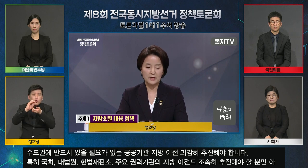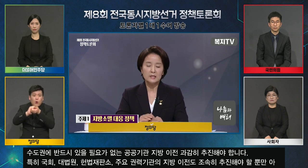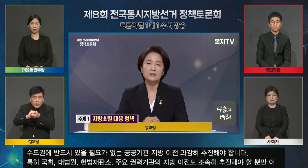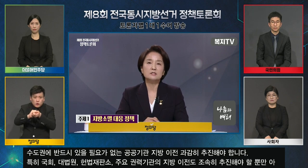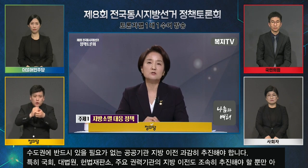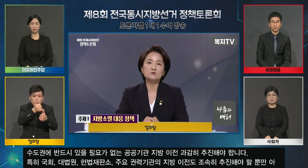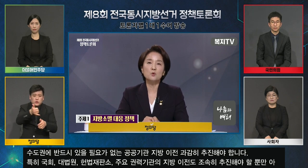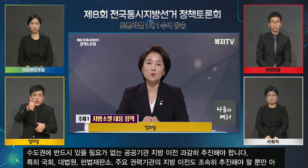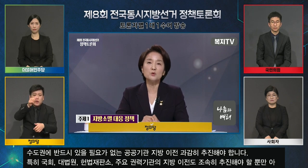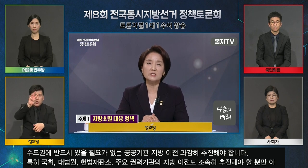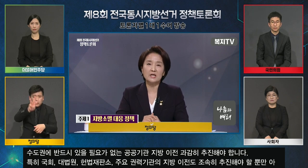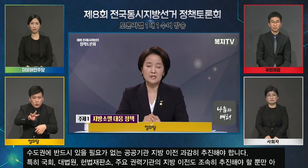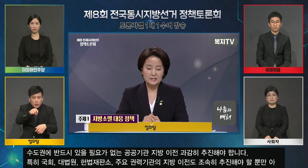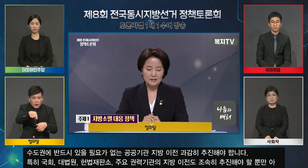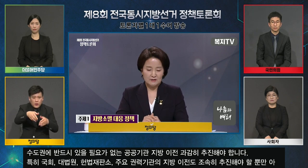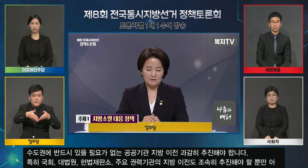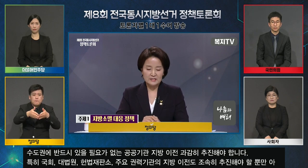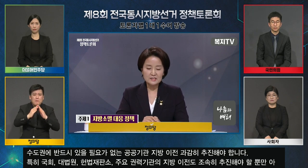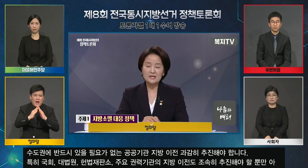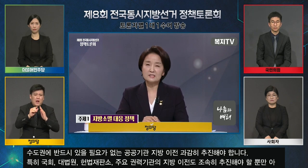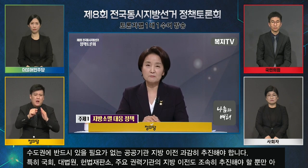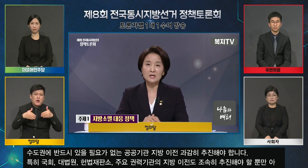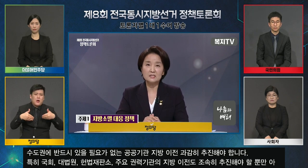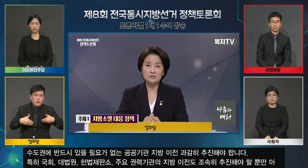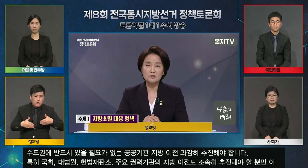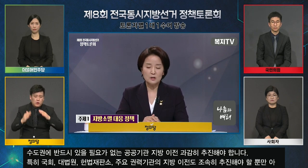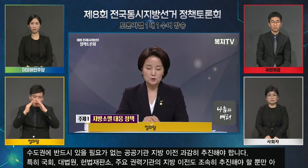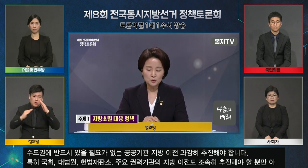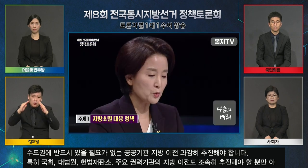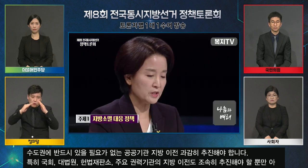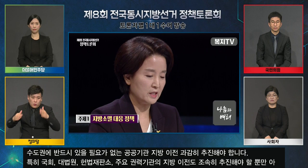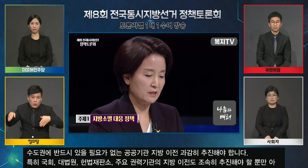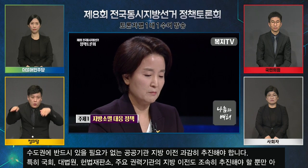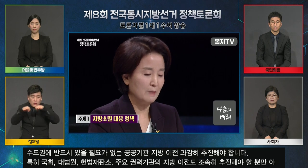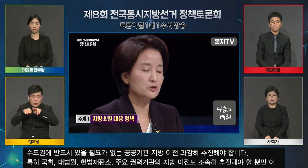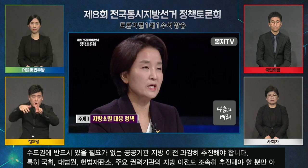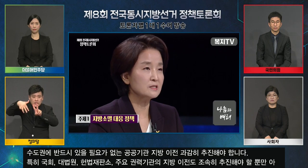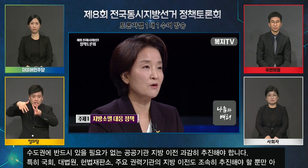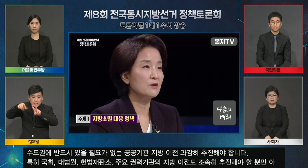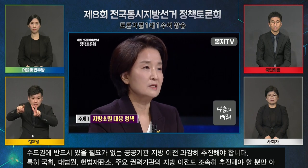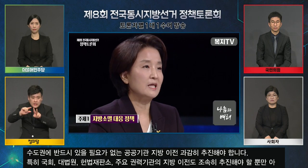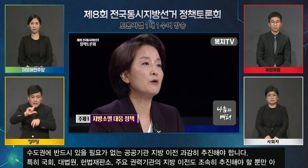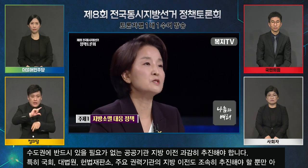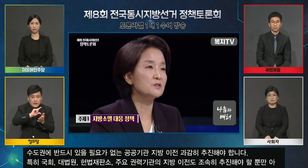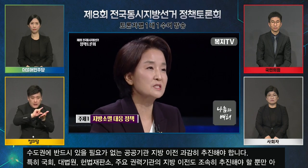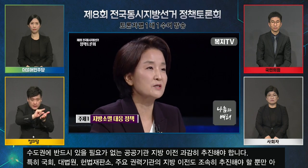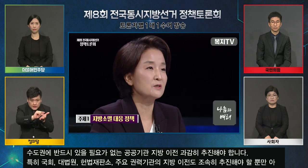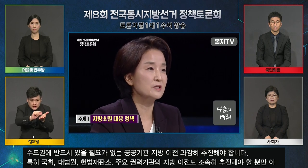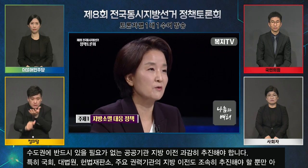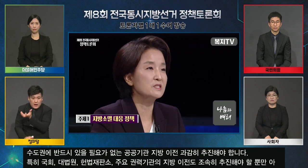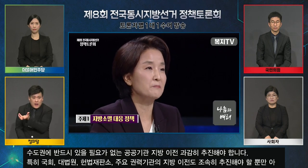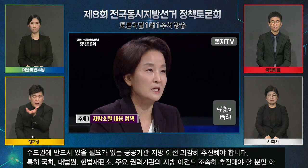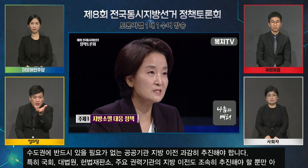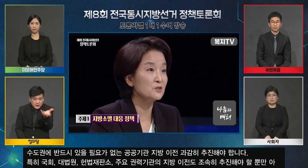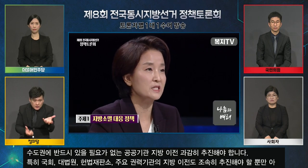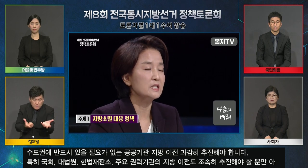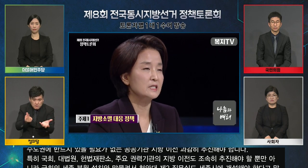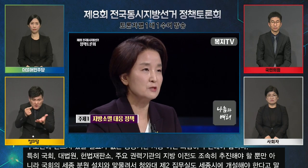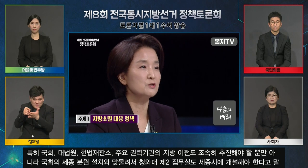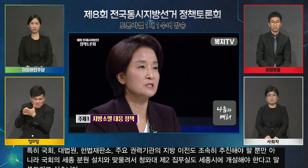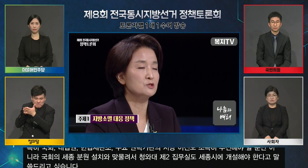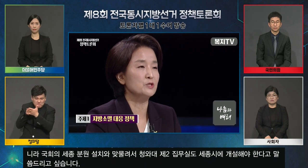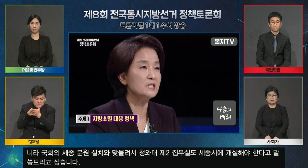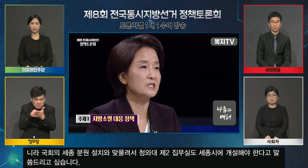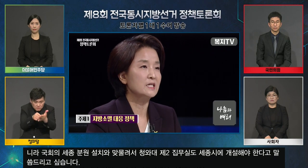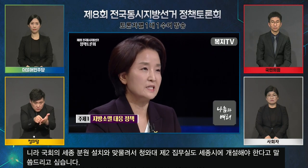싶습니다. 그리고 공공기관 2차 지방 이전 조속히 마무리해서 다원적 지역 경제 발전이